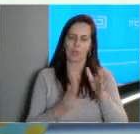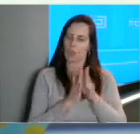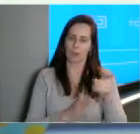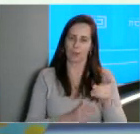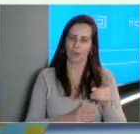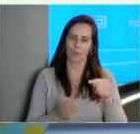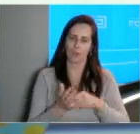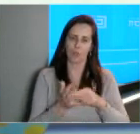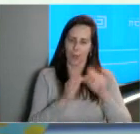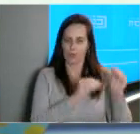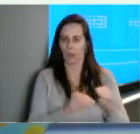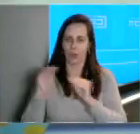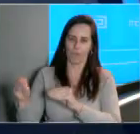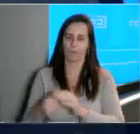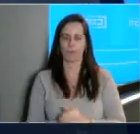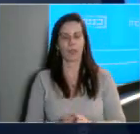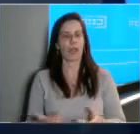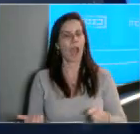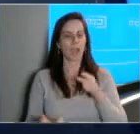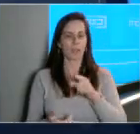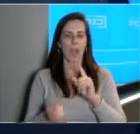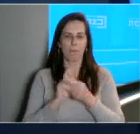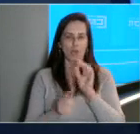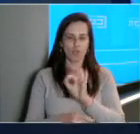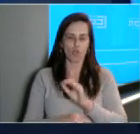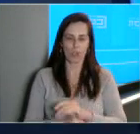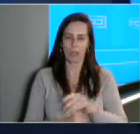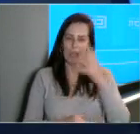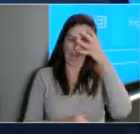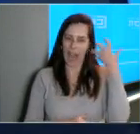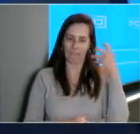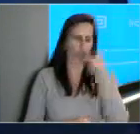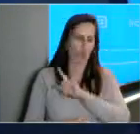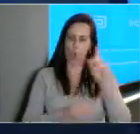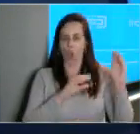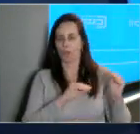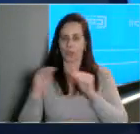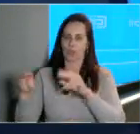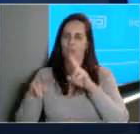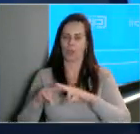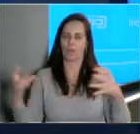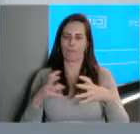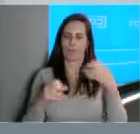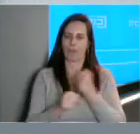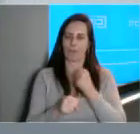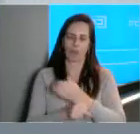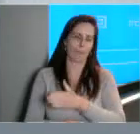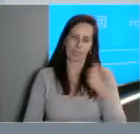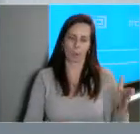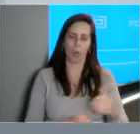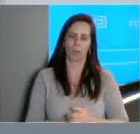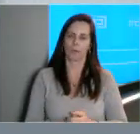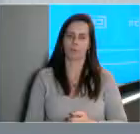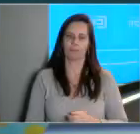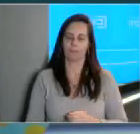אליו בכדי להרוק. אז את הפרשנות שלך, אורלי לוי, לא עורקת, נשארת עם מחנה השמאל מרכז,